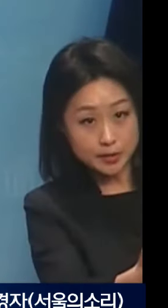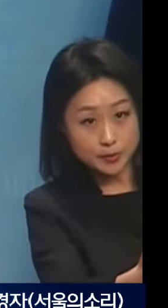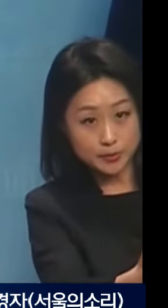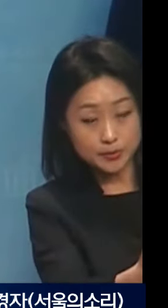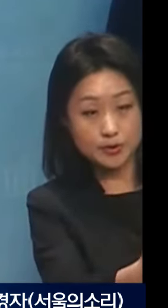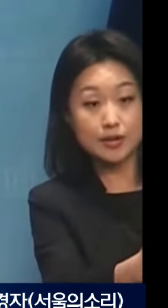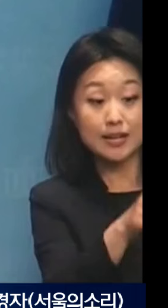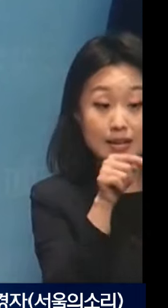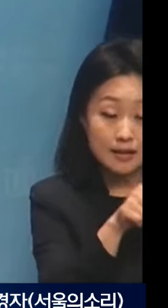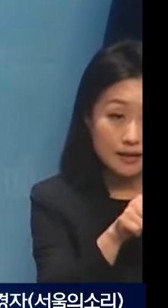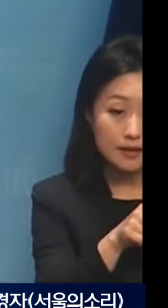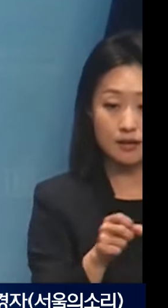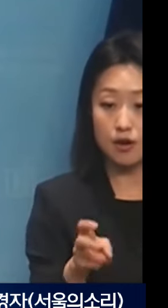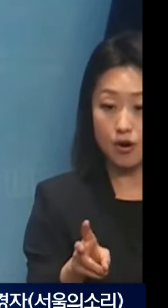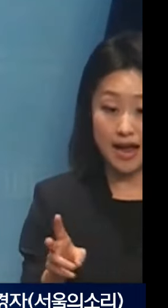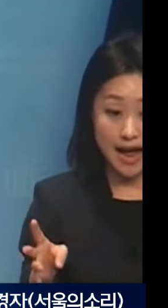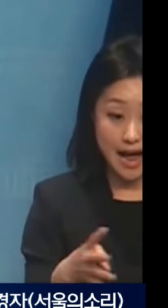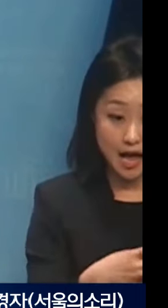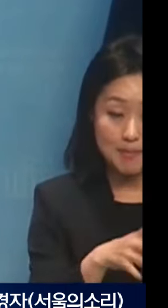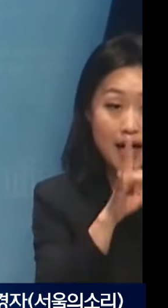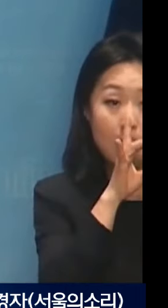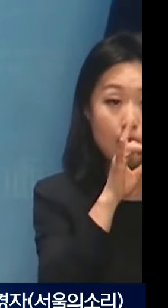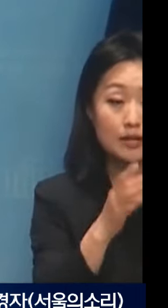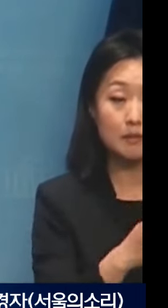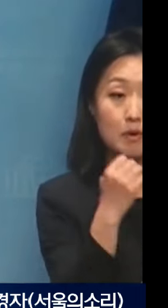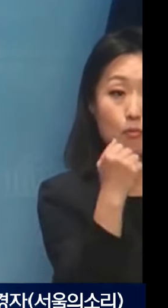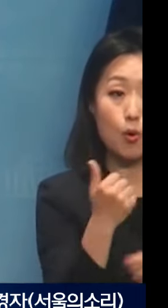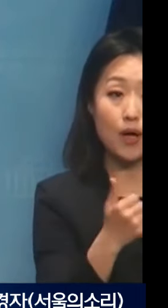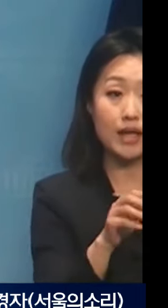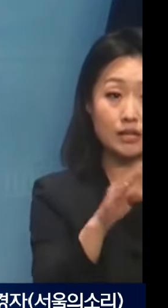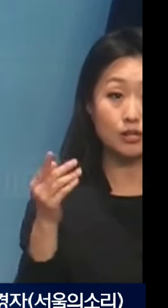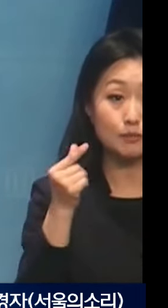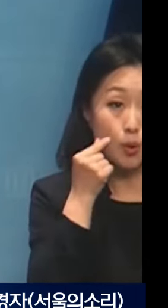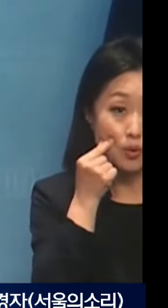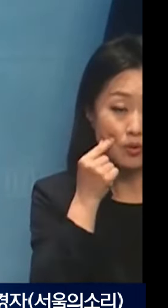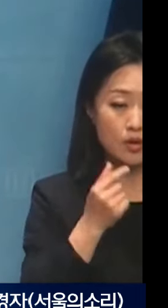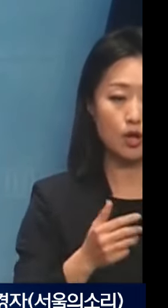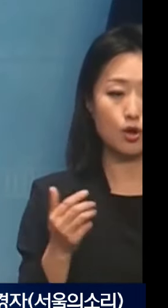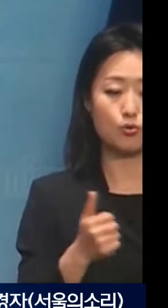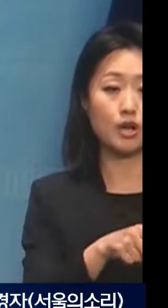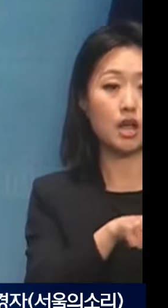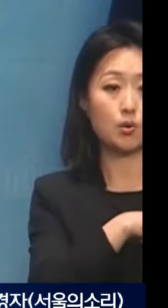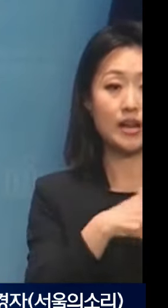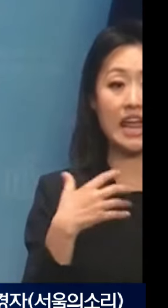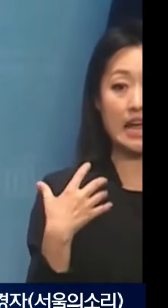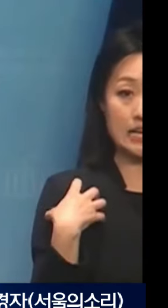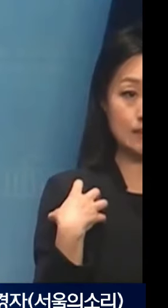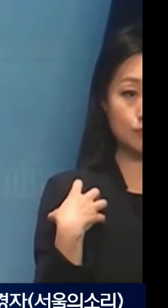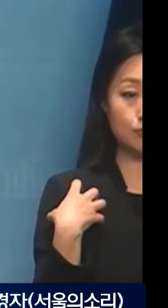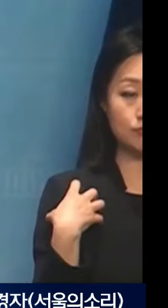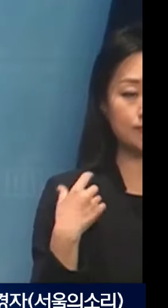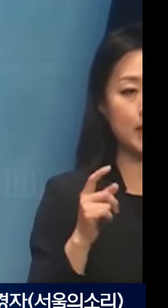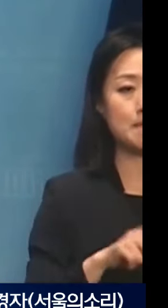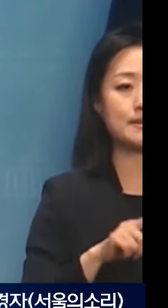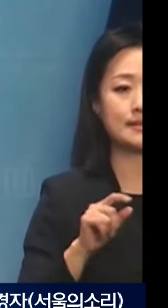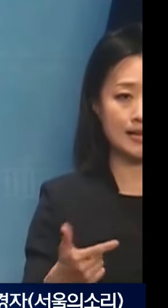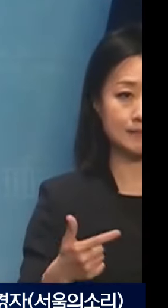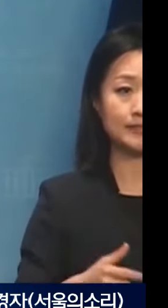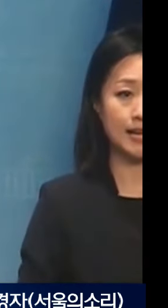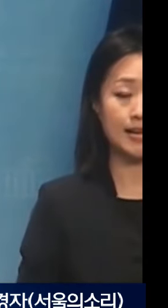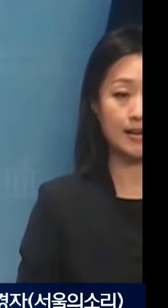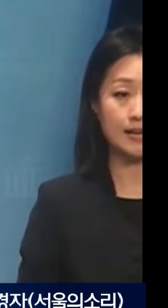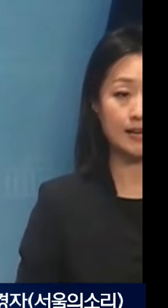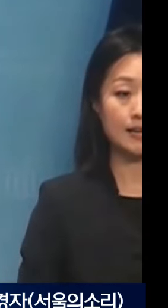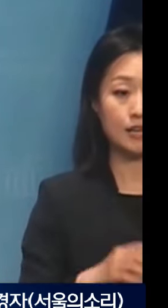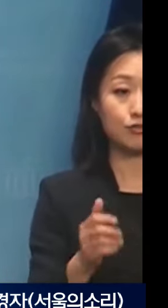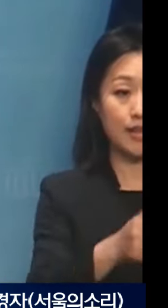이러한 상황에서 여야 합의 불발이라는 이유로 본회의를 열지 않는 것은 국회의원으로서의 의무를 저버리는 것 아니겠습니까?